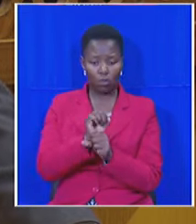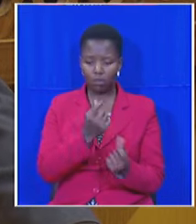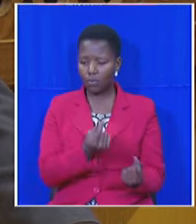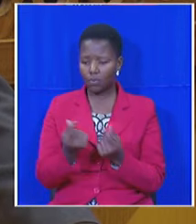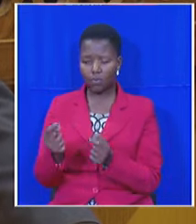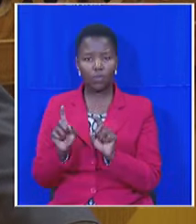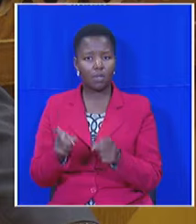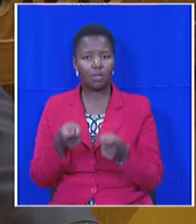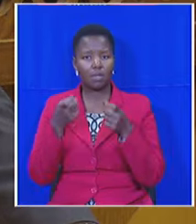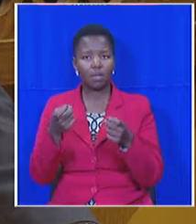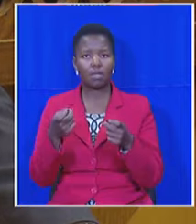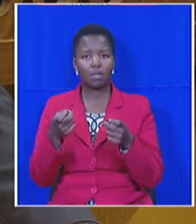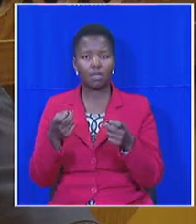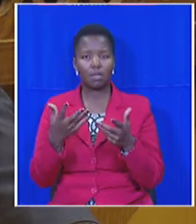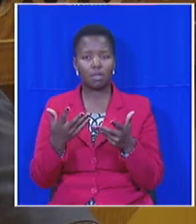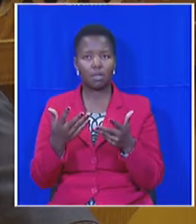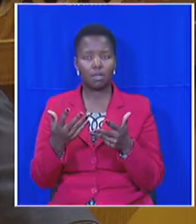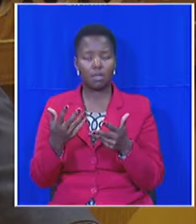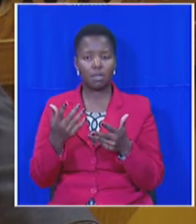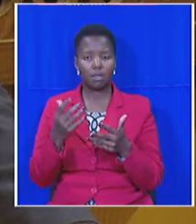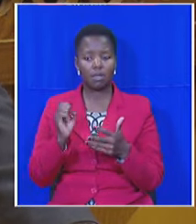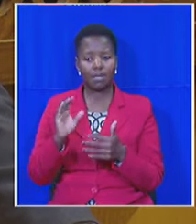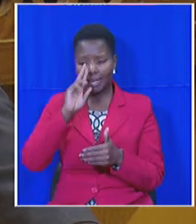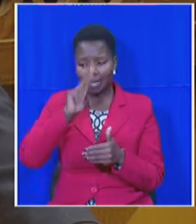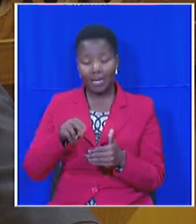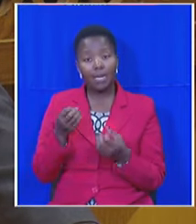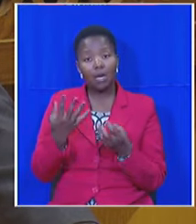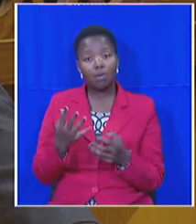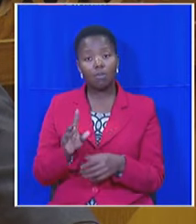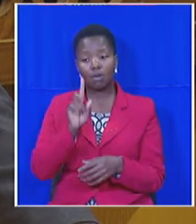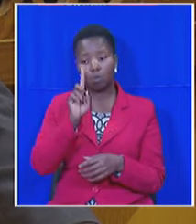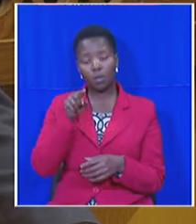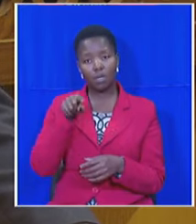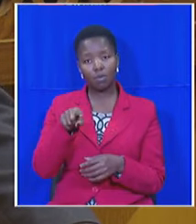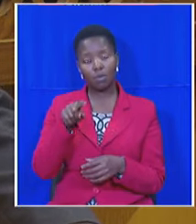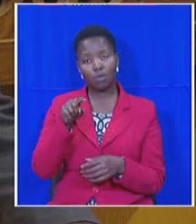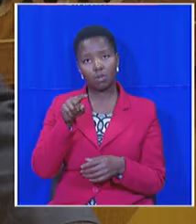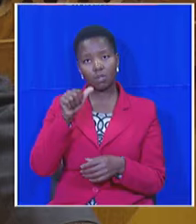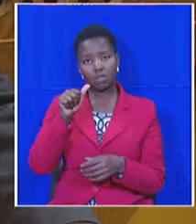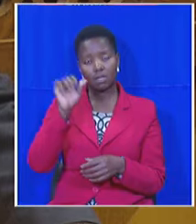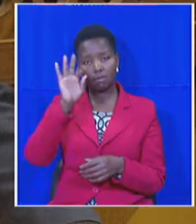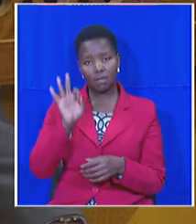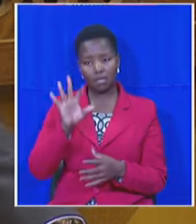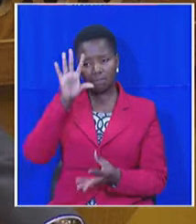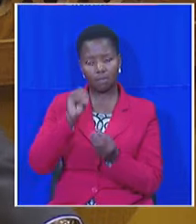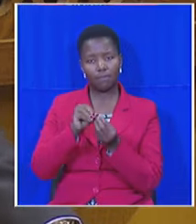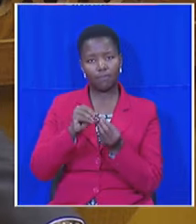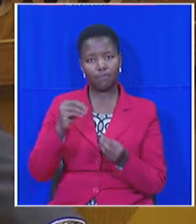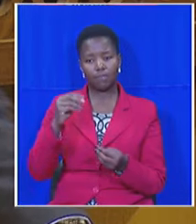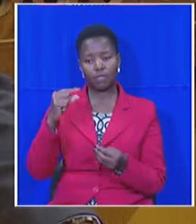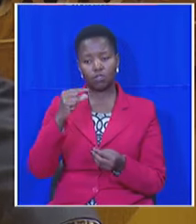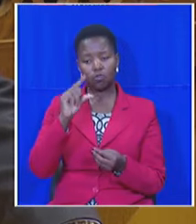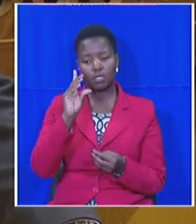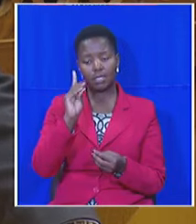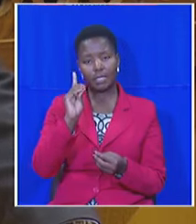Mosambiek-kanaal, het hulle minstens 1,6% van die BBP nodig. So dit is so, die weermag het